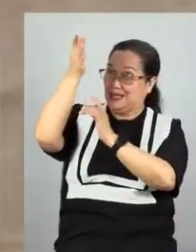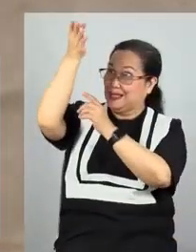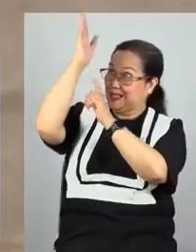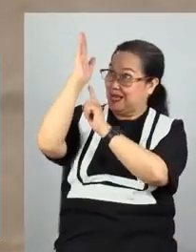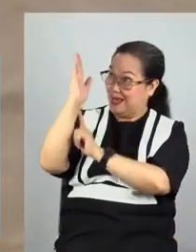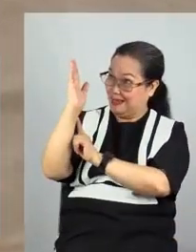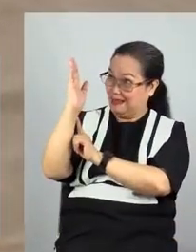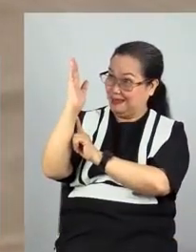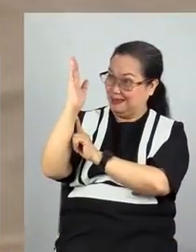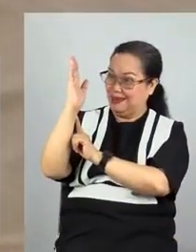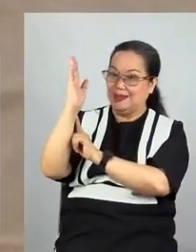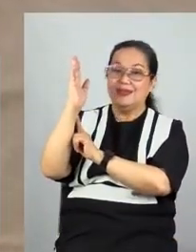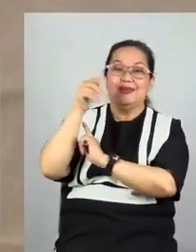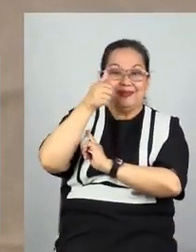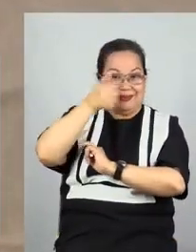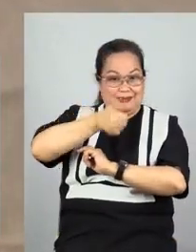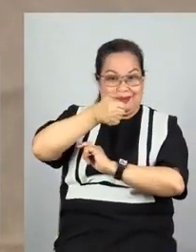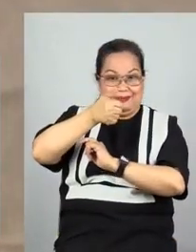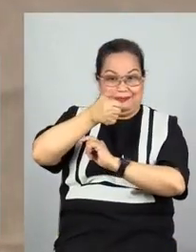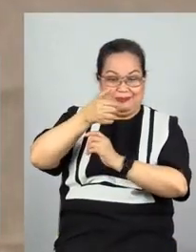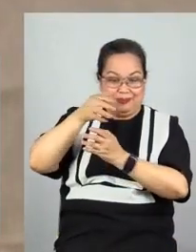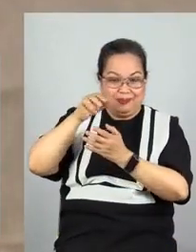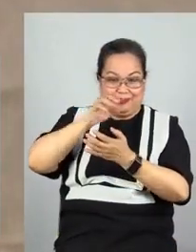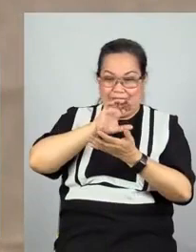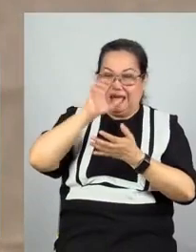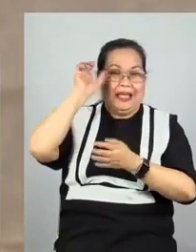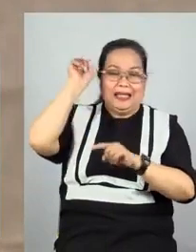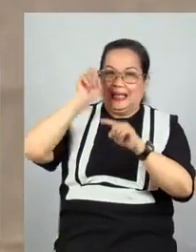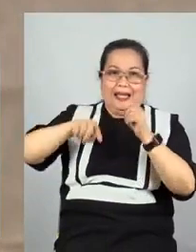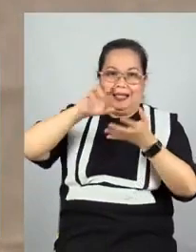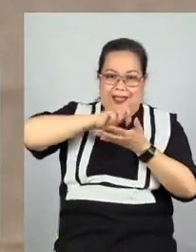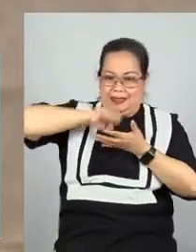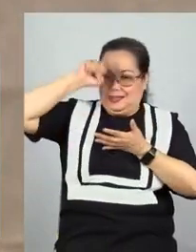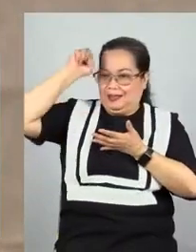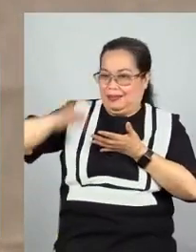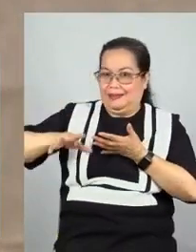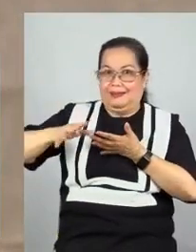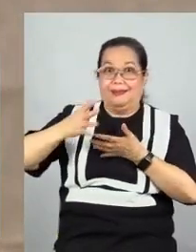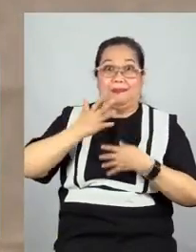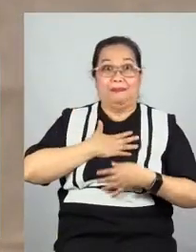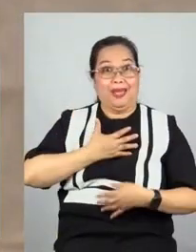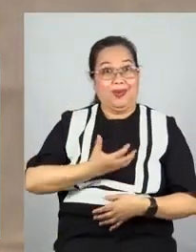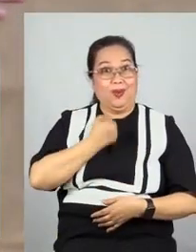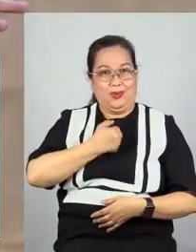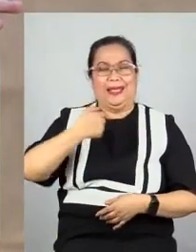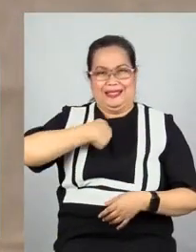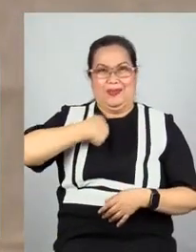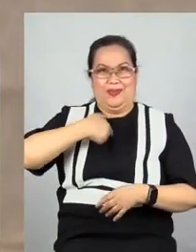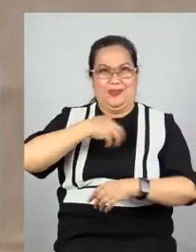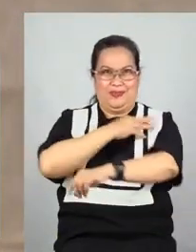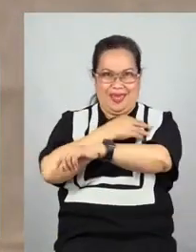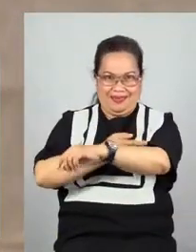naturalesa, hindi po niya maaaring walain ang kanyang pagiging Diyos.